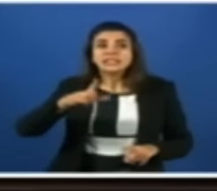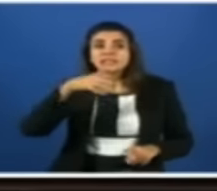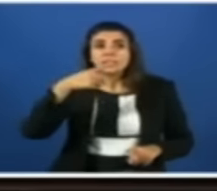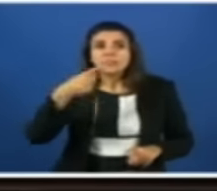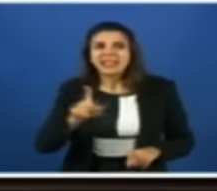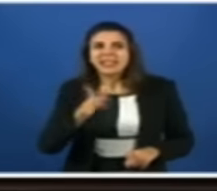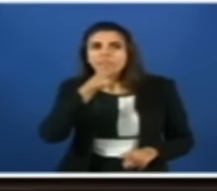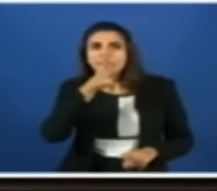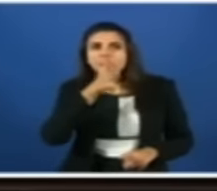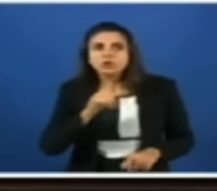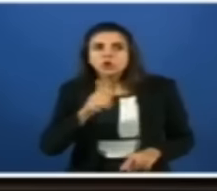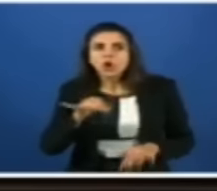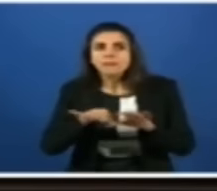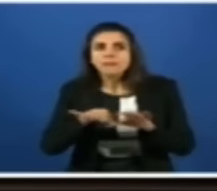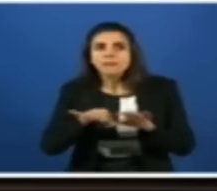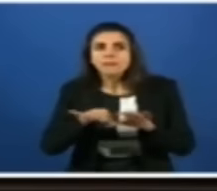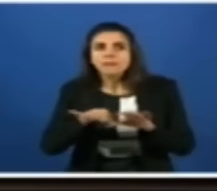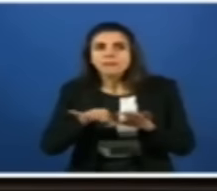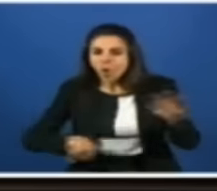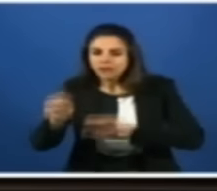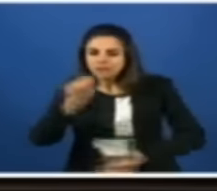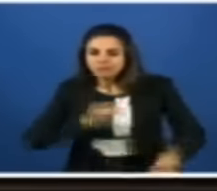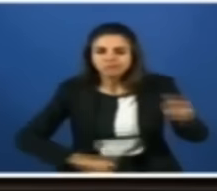18500 kilometre daha yol koydum.